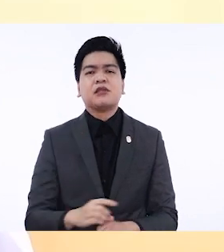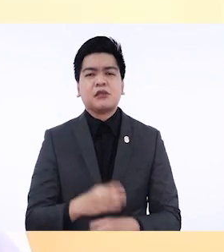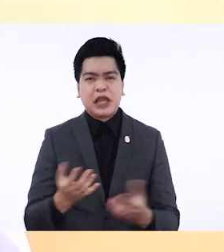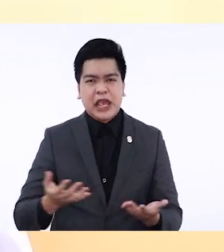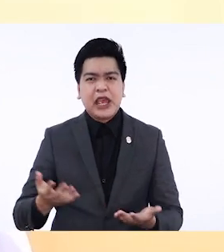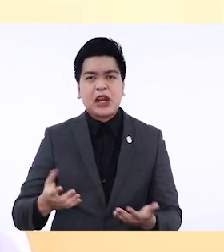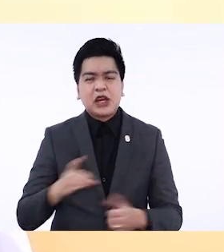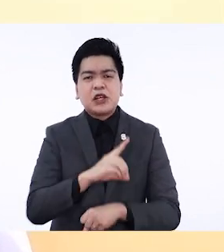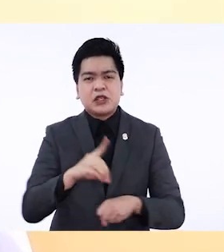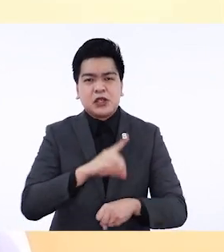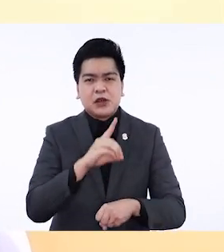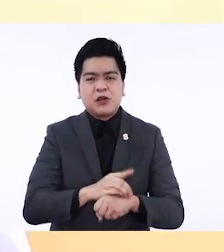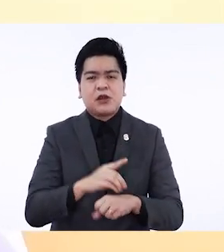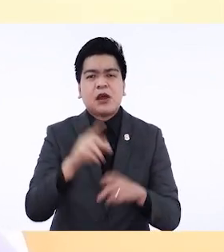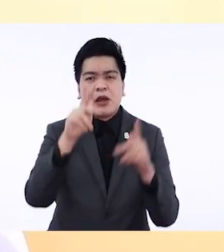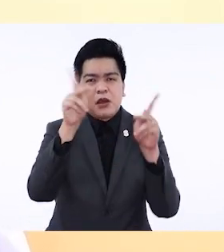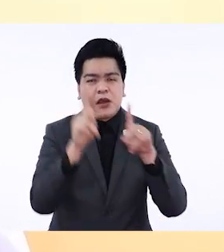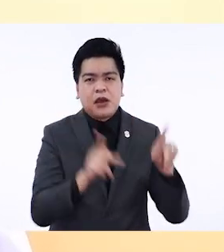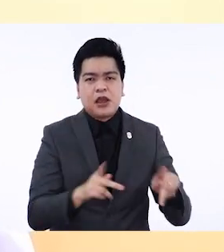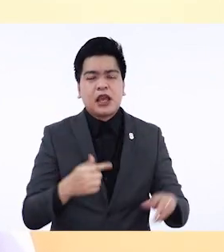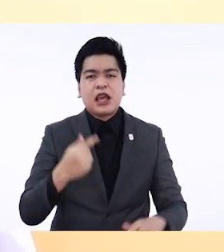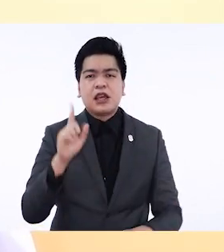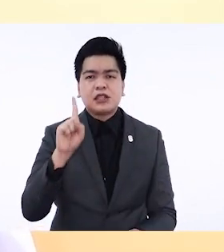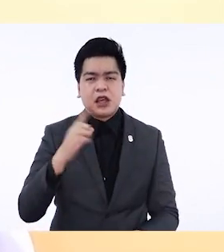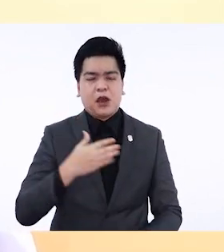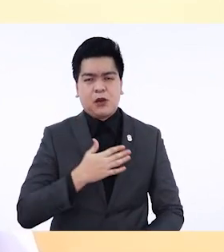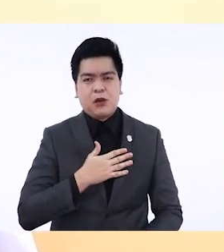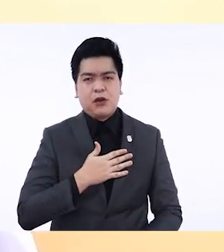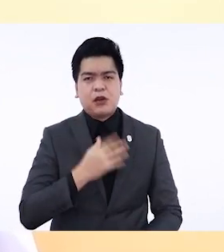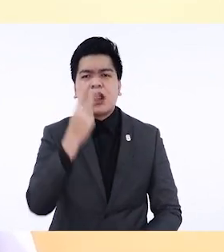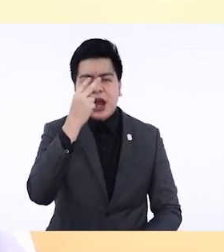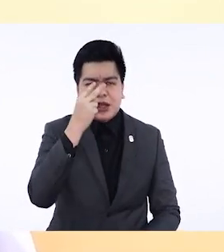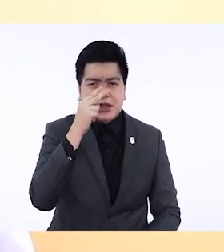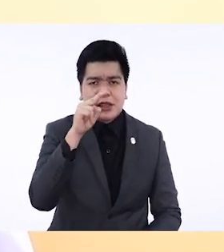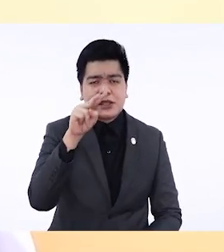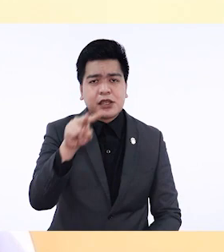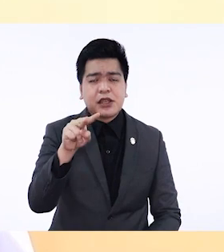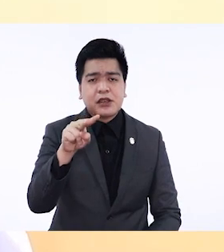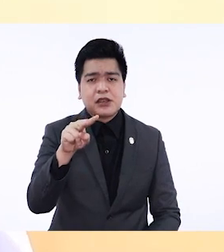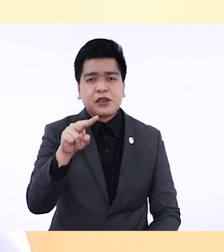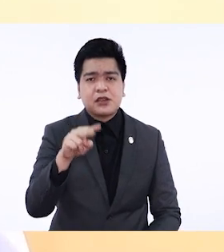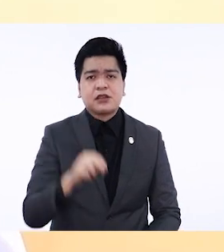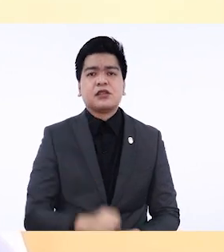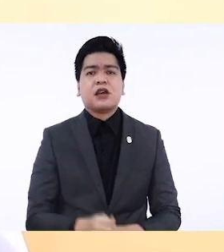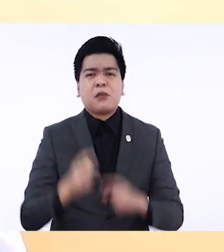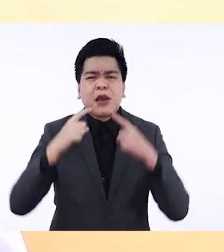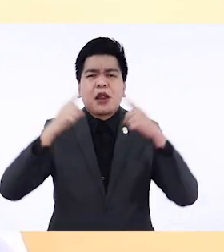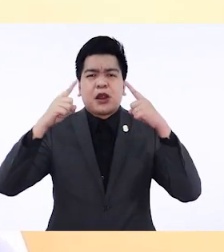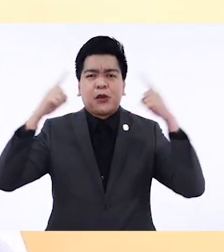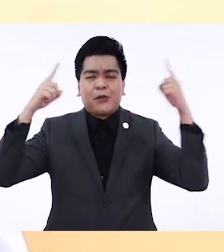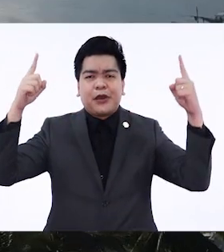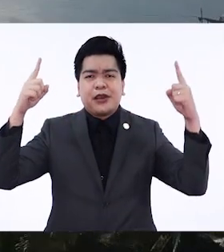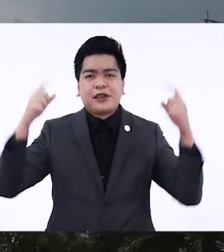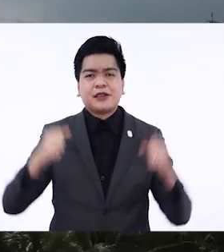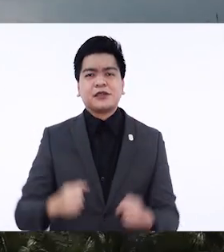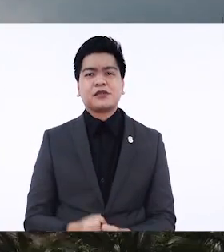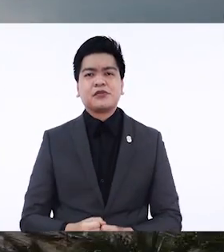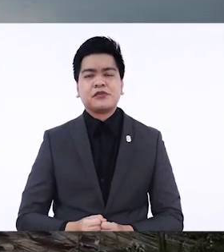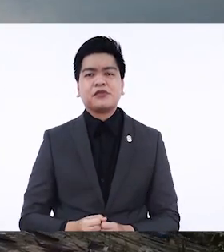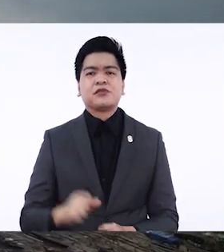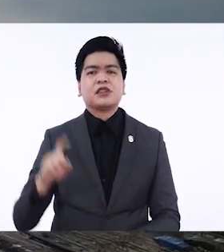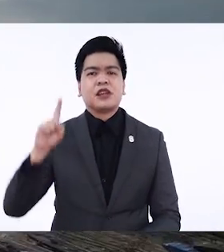ng Palawan. At isa po ako sa talagang nakasaksi ng pagtatagumpay nito.